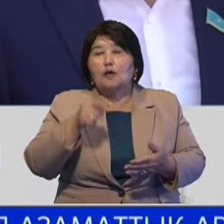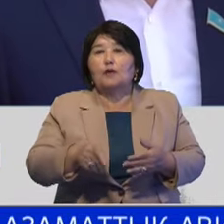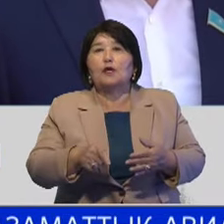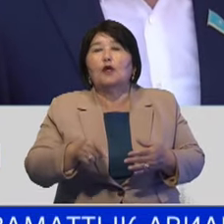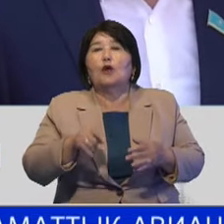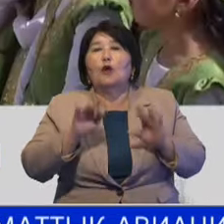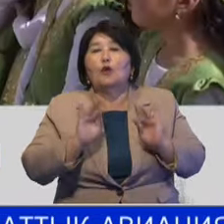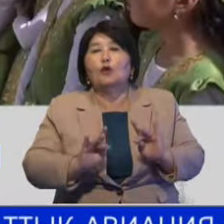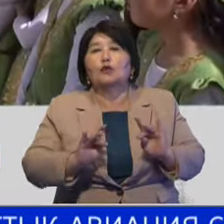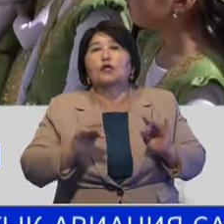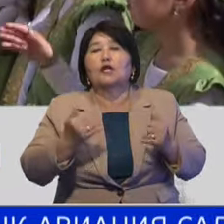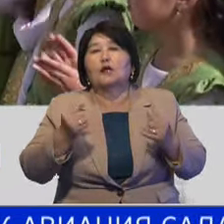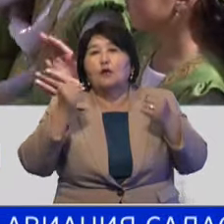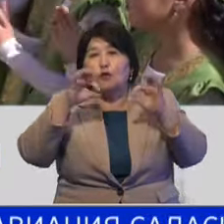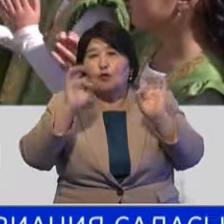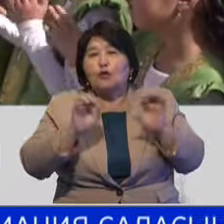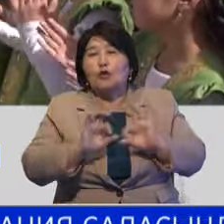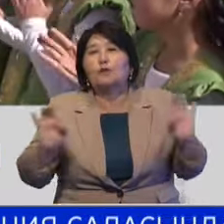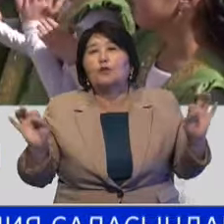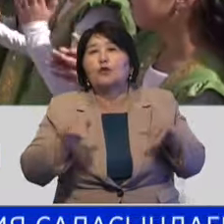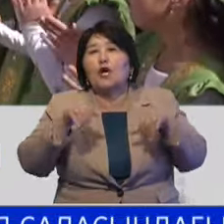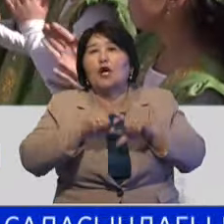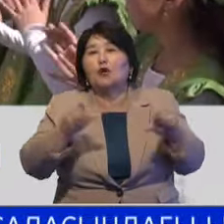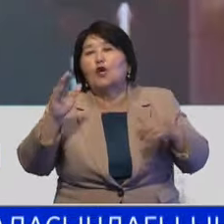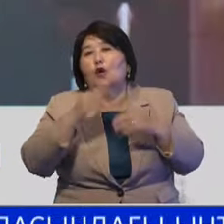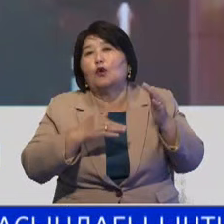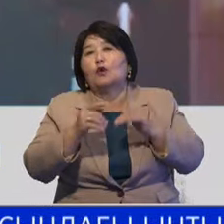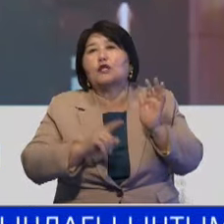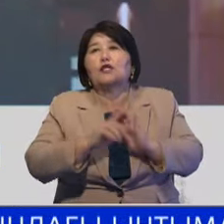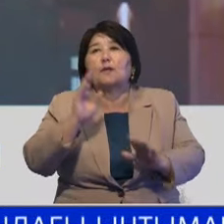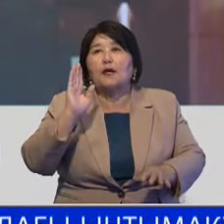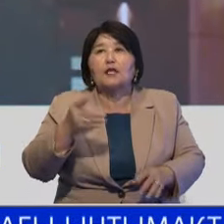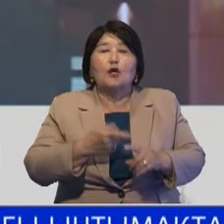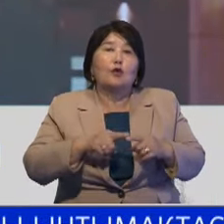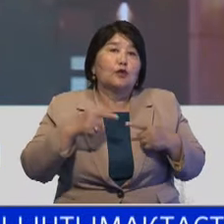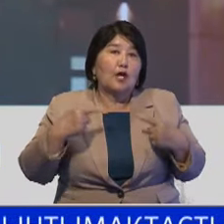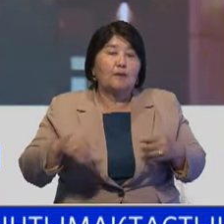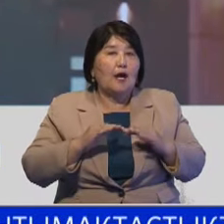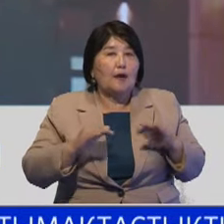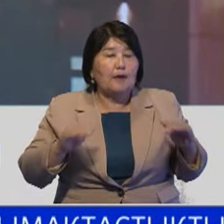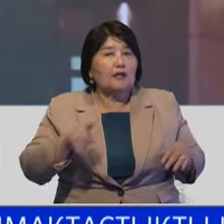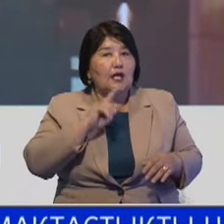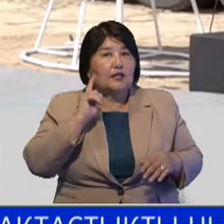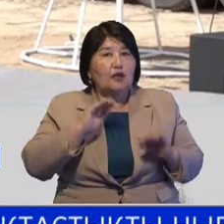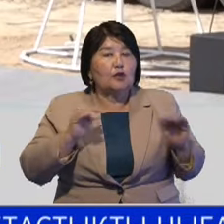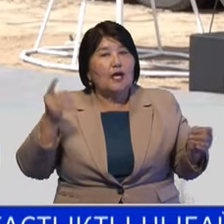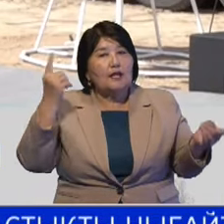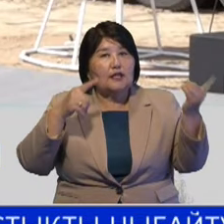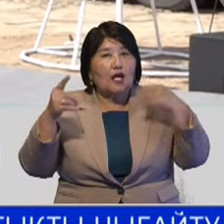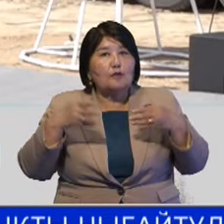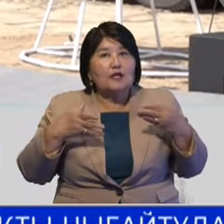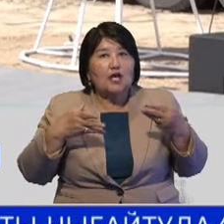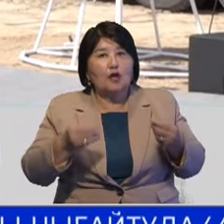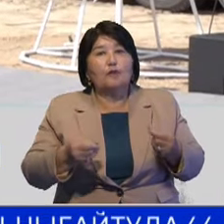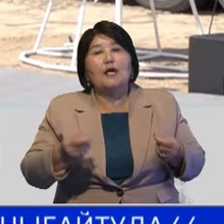өнер орталығы ашылса, 650 орындық музыкалық колледж ғимаратының құрылысы басталды. Бұдан бөлек балалар мен жасөспірімдерді шығармашылыққа